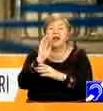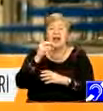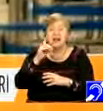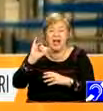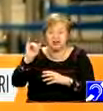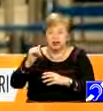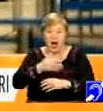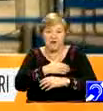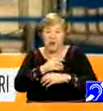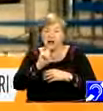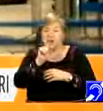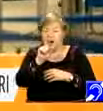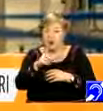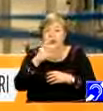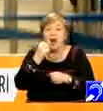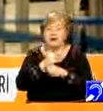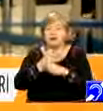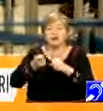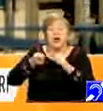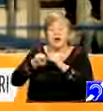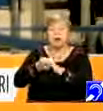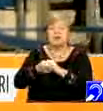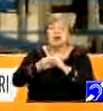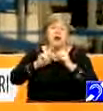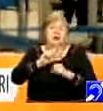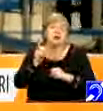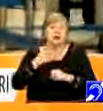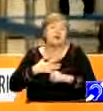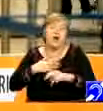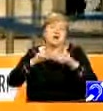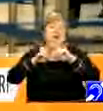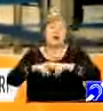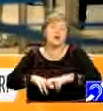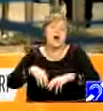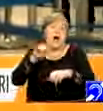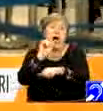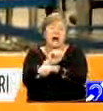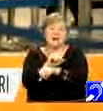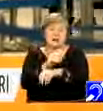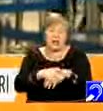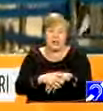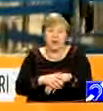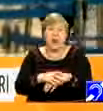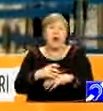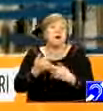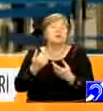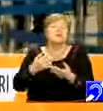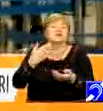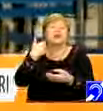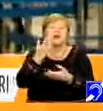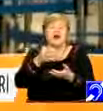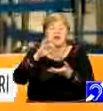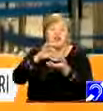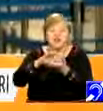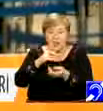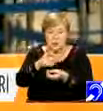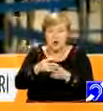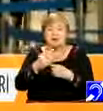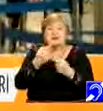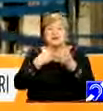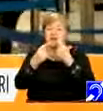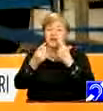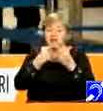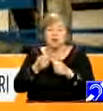Avocata lui a făcut recurs la propunerea de arestare preventivă în lipsă, pentru că era stabilit un nou termen pentru a se discuta